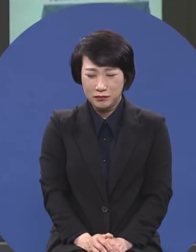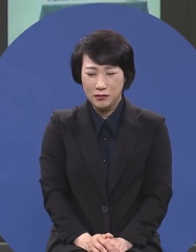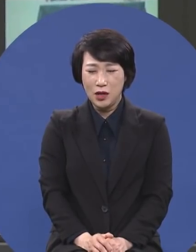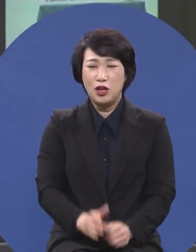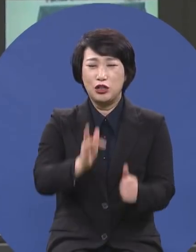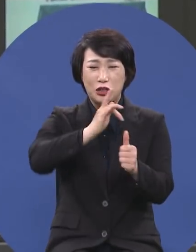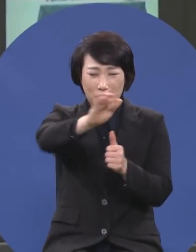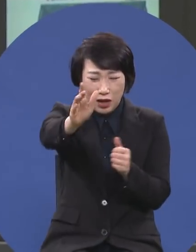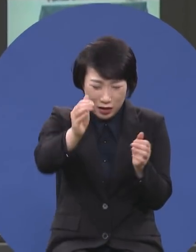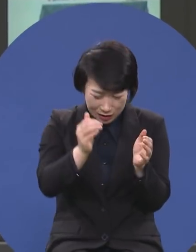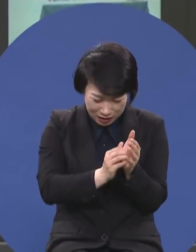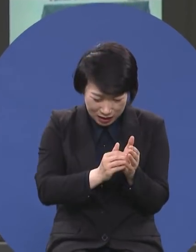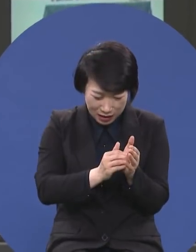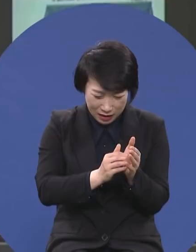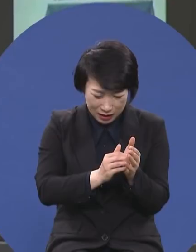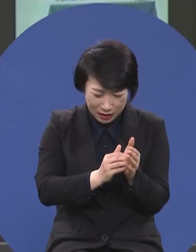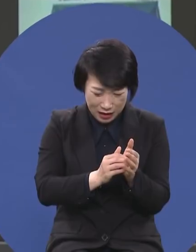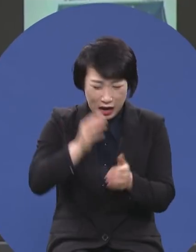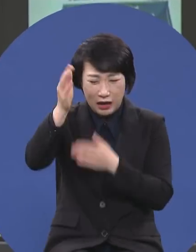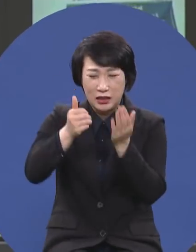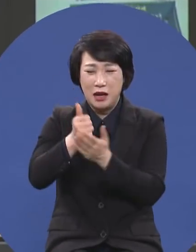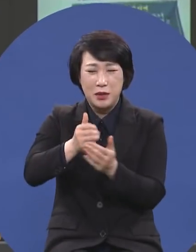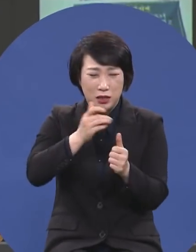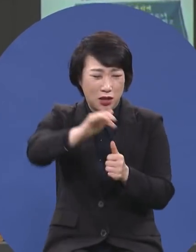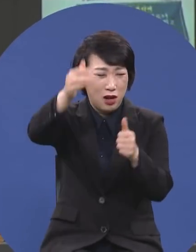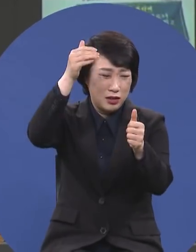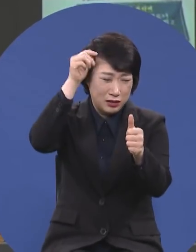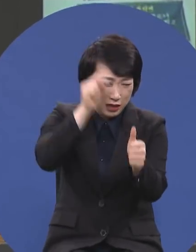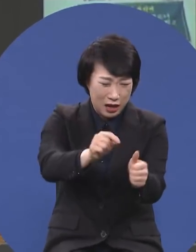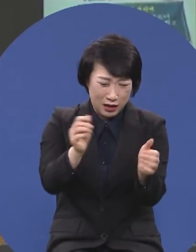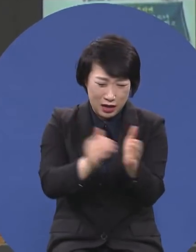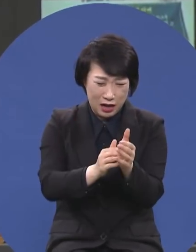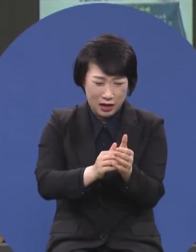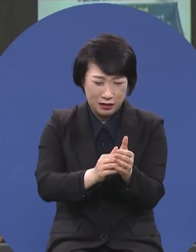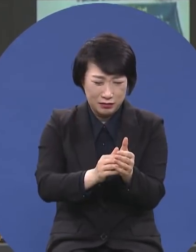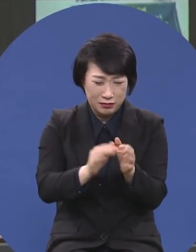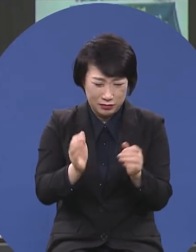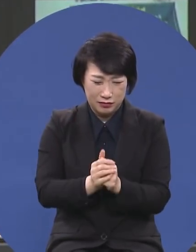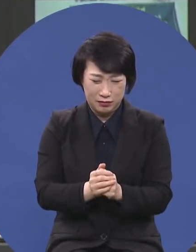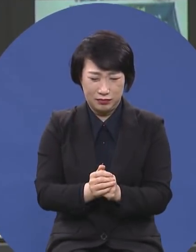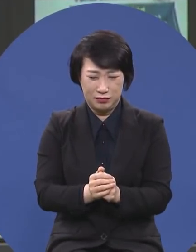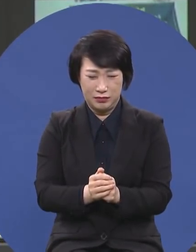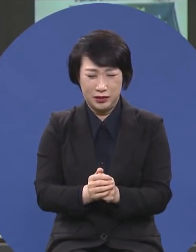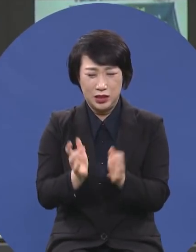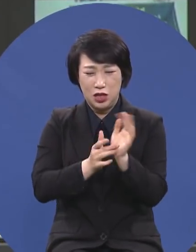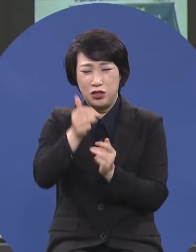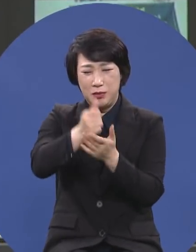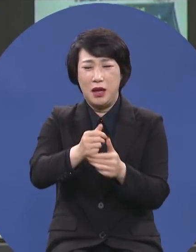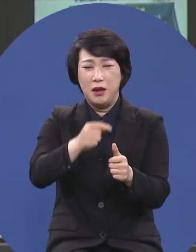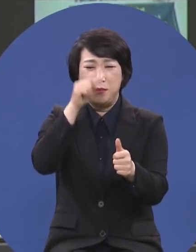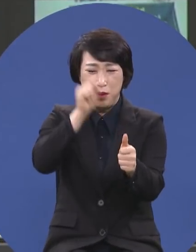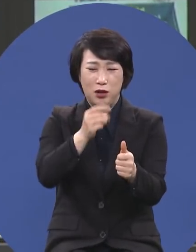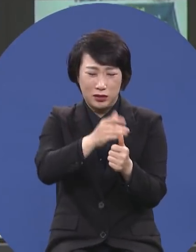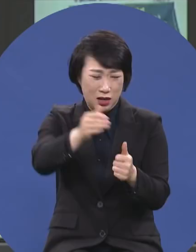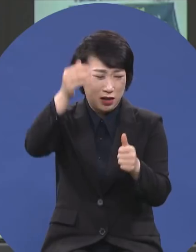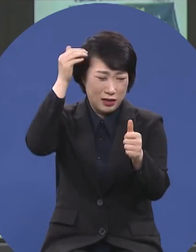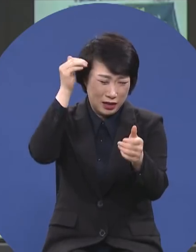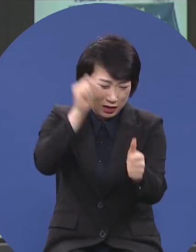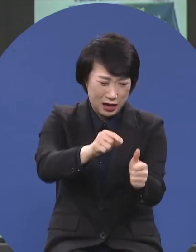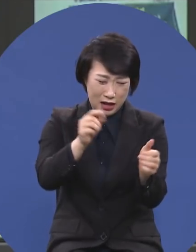나간 귀신아, 하나님이 나가라 했으면 나가는 거야. 예수님이 나가라 했으면